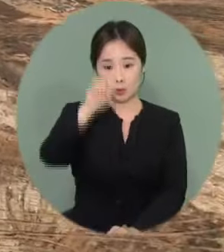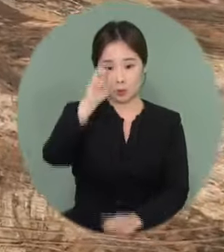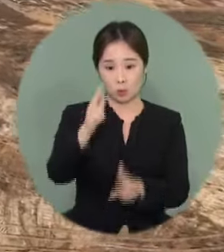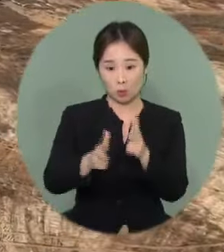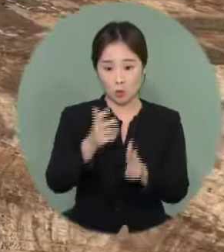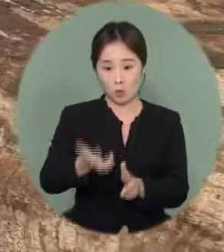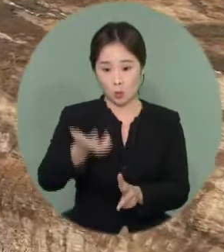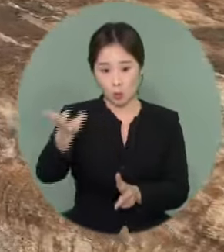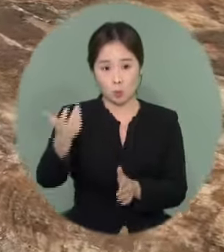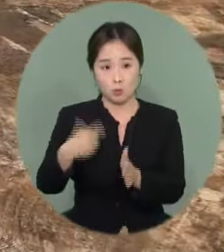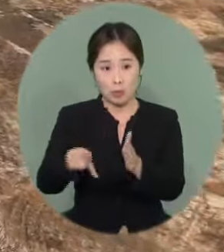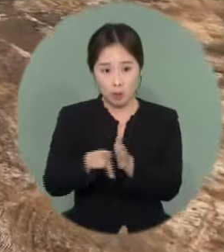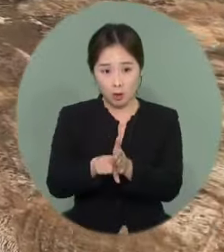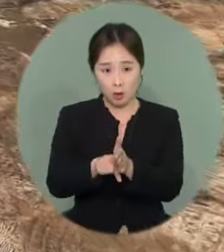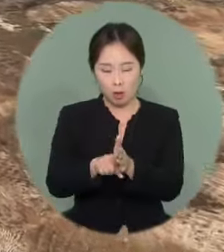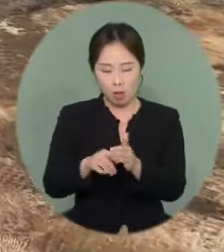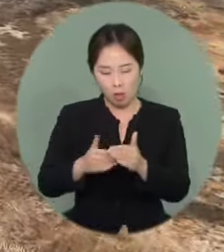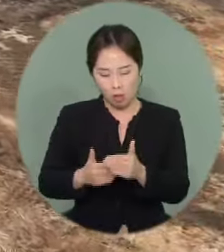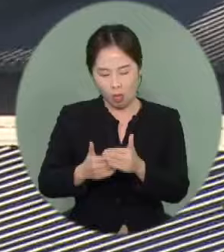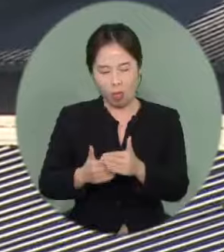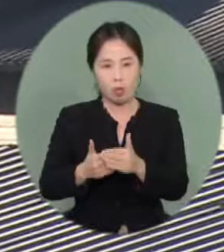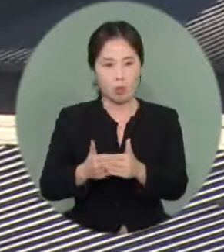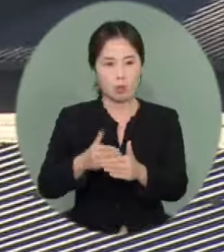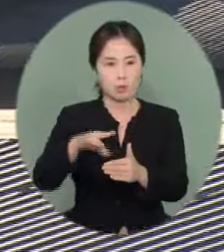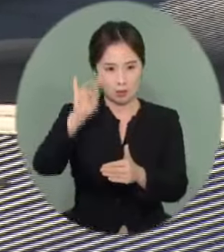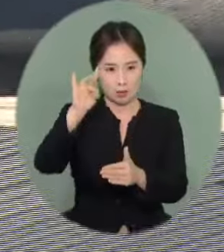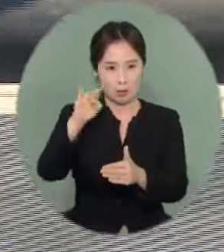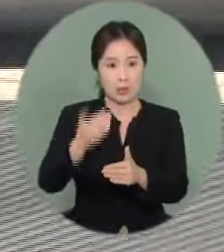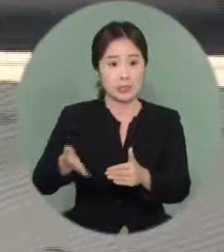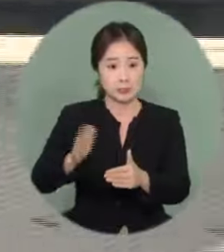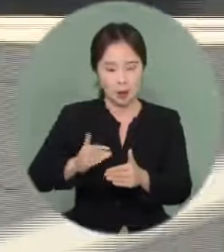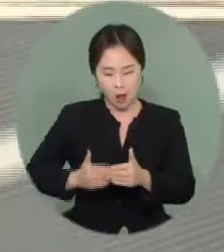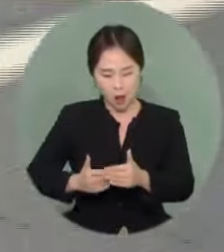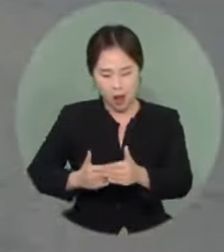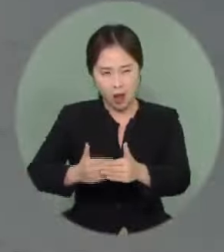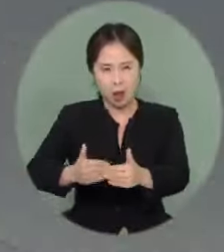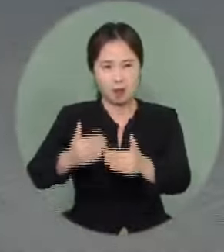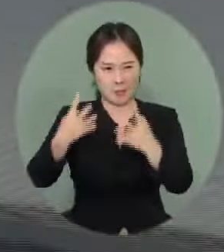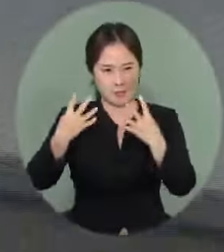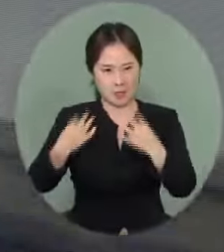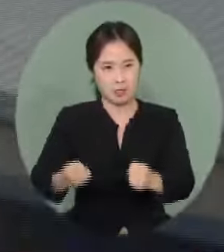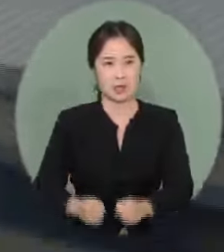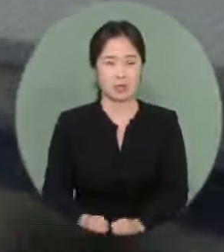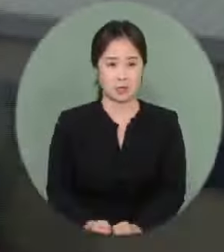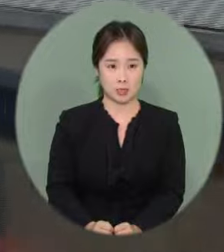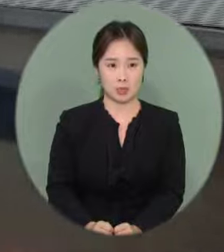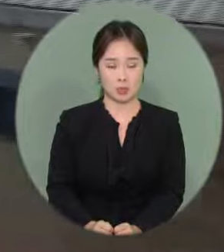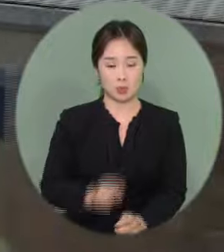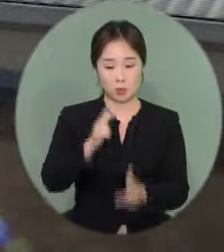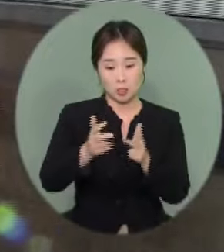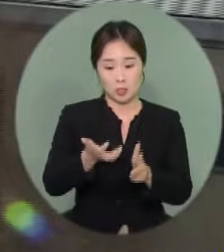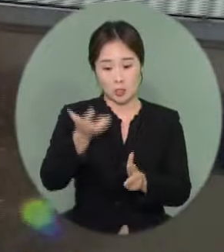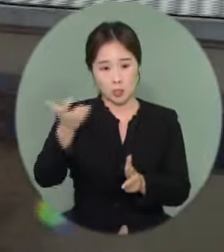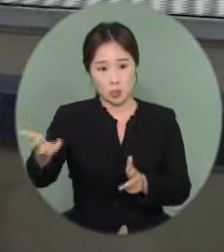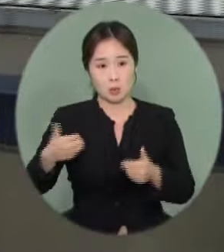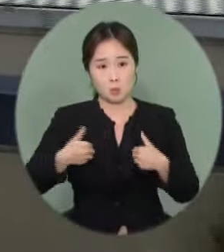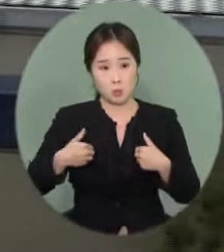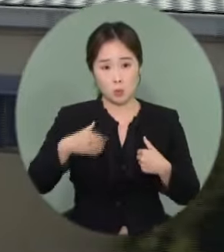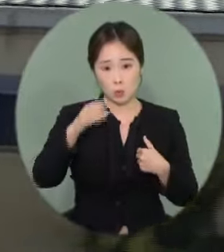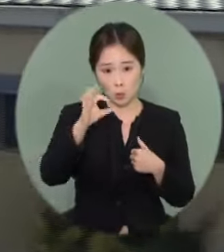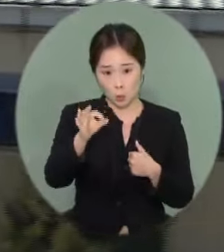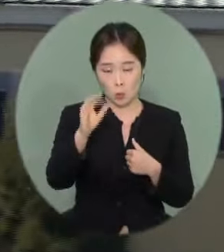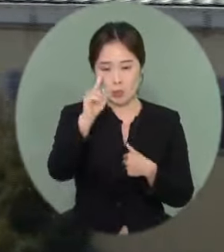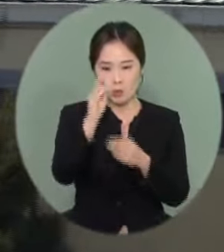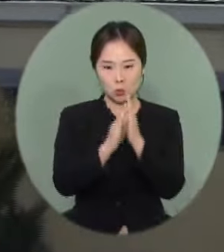광주공장 이전을 위한 첫 단추는 끼우게 됐습니다. 하지만 아직은 갈 길이 멉니다. 공장 이전에 필요한 비용은